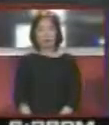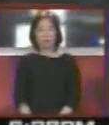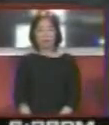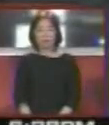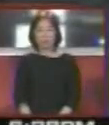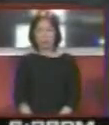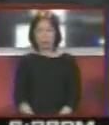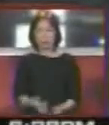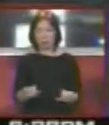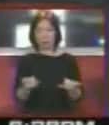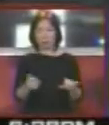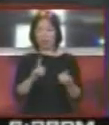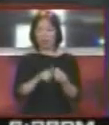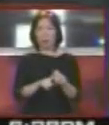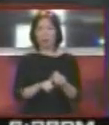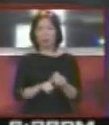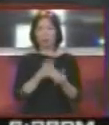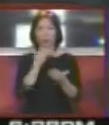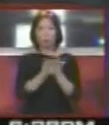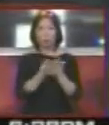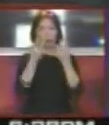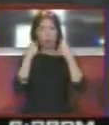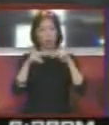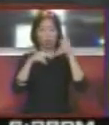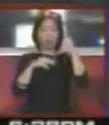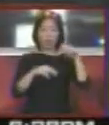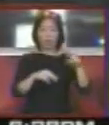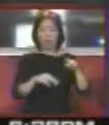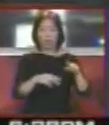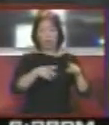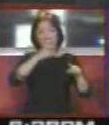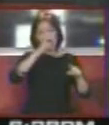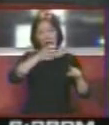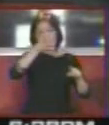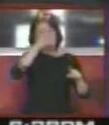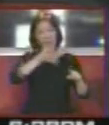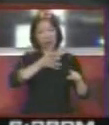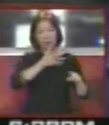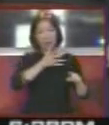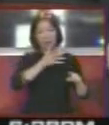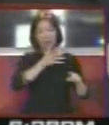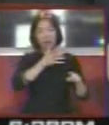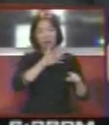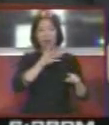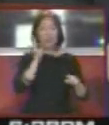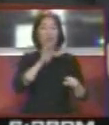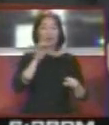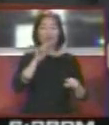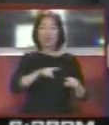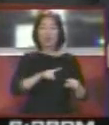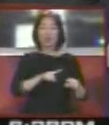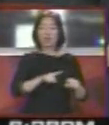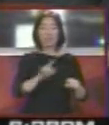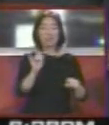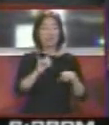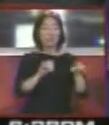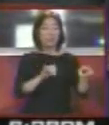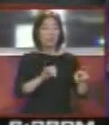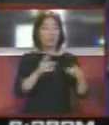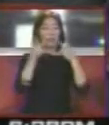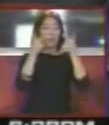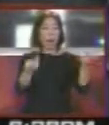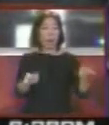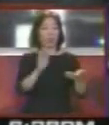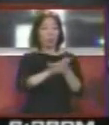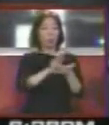Ito naman mga kapatid, ha? Magandang balita po para sa mga istriktong tatay, nanay, mga kuya at ate ng mga estudyante sa public school sa